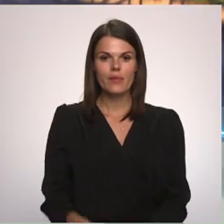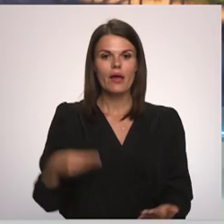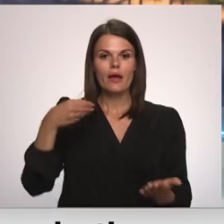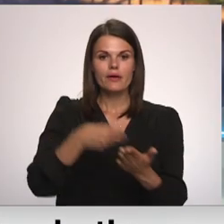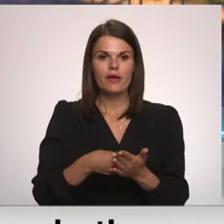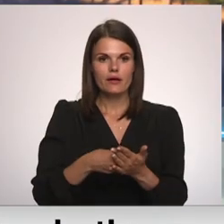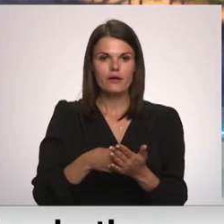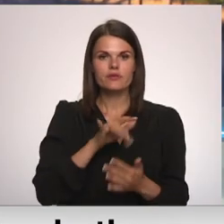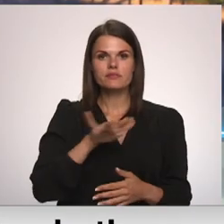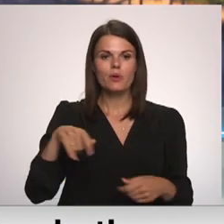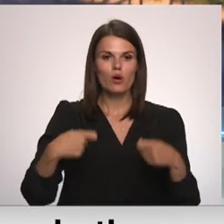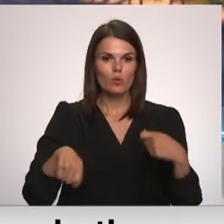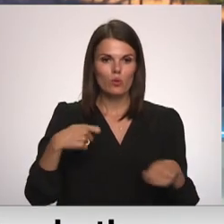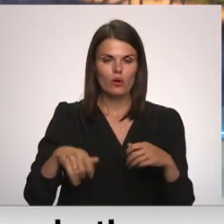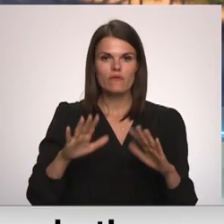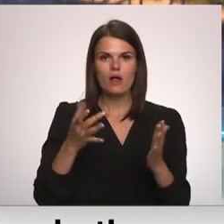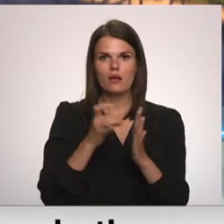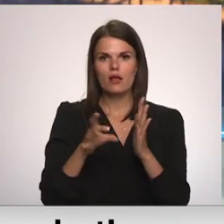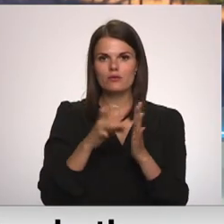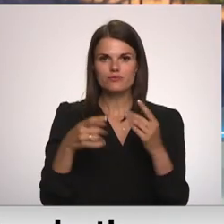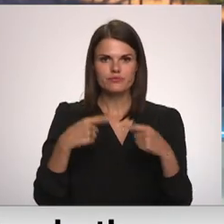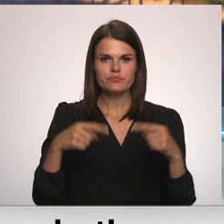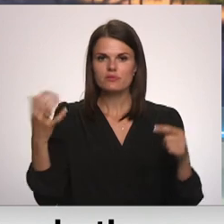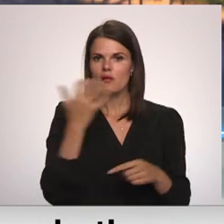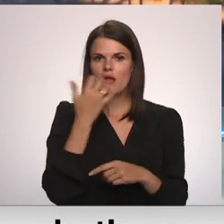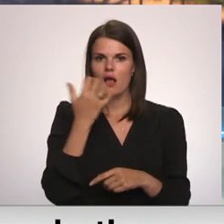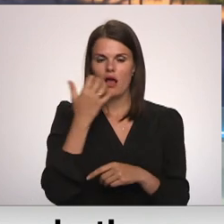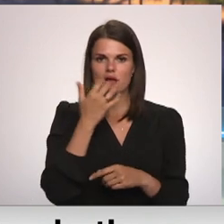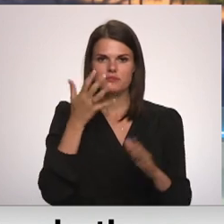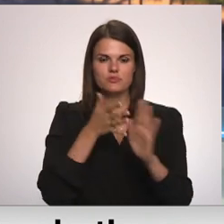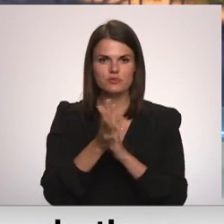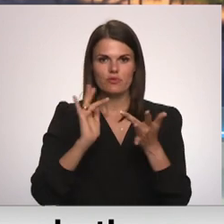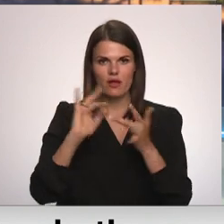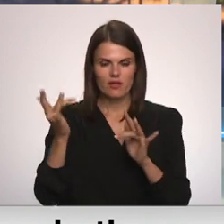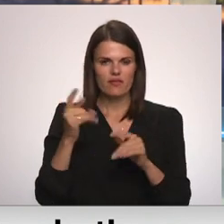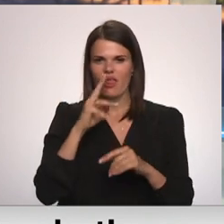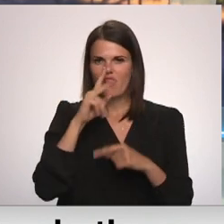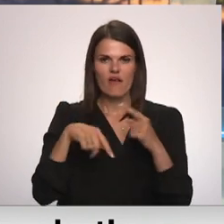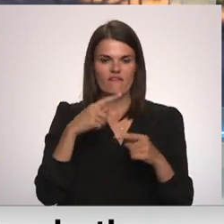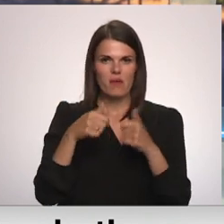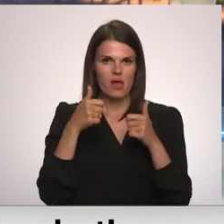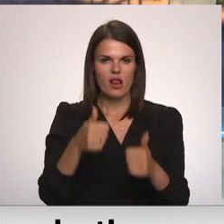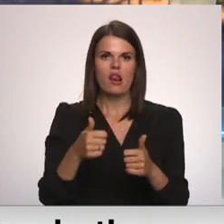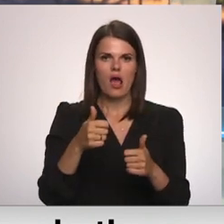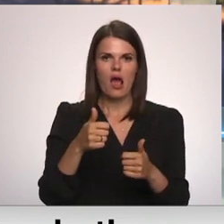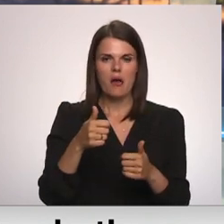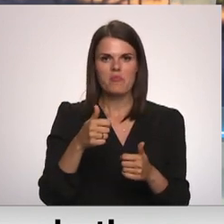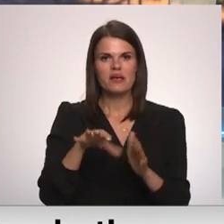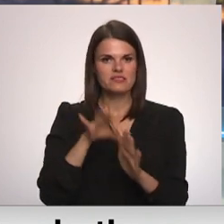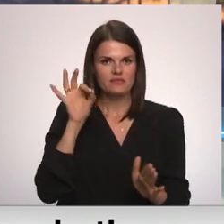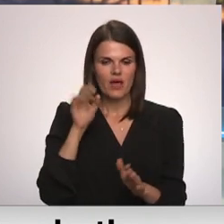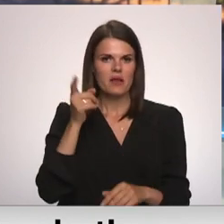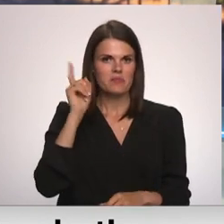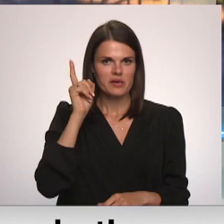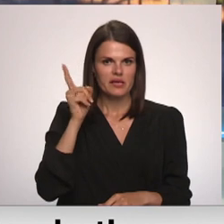Iegādāties bērnu rotaļlietas vai elektronu preces ārzemju tiešais platformās nevienmēr ir laba doma, brīdina patērētāja tiesība aizsardzības